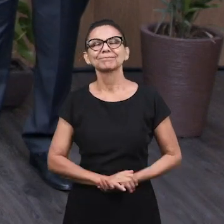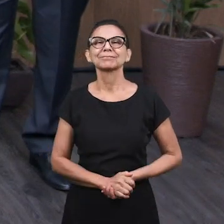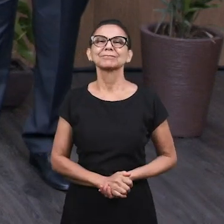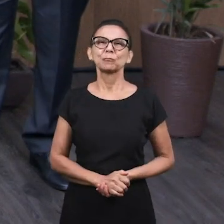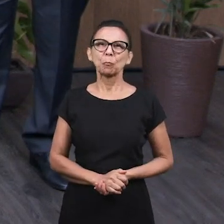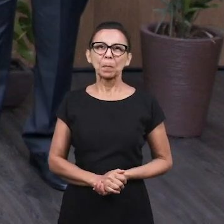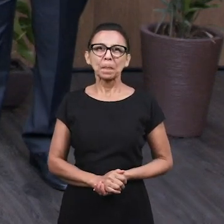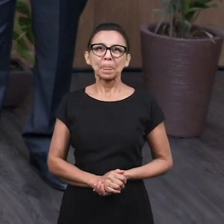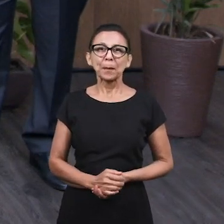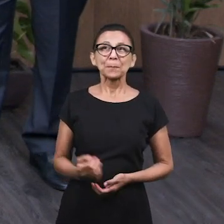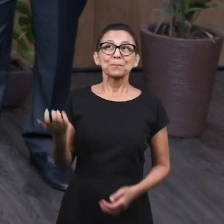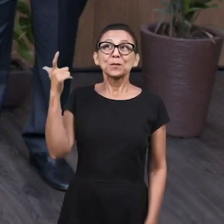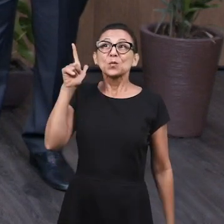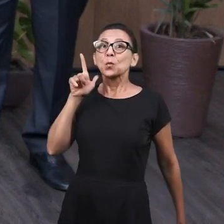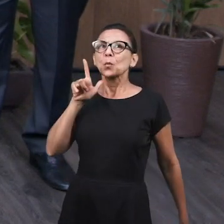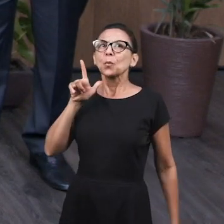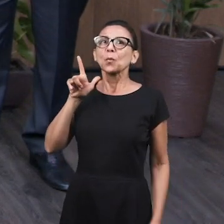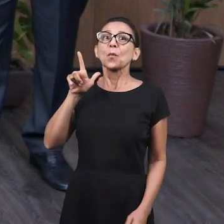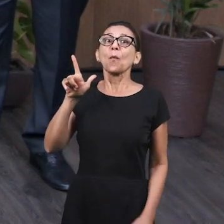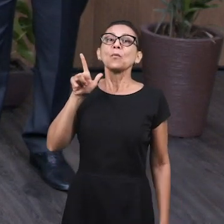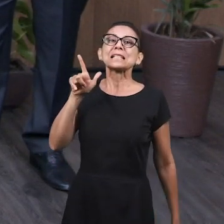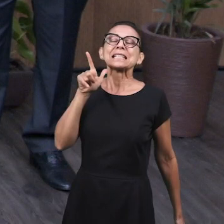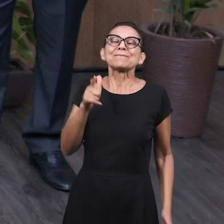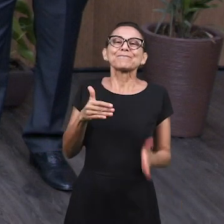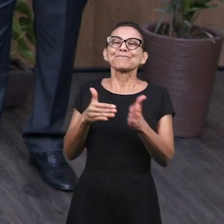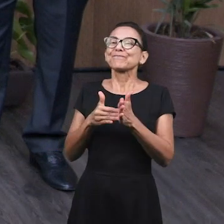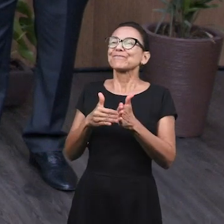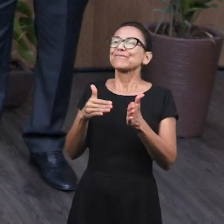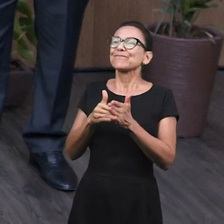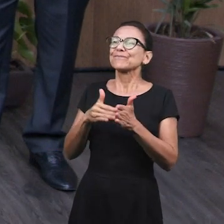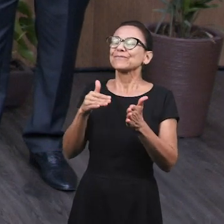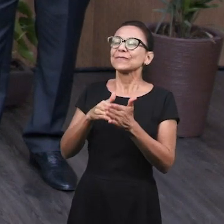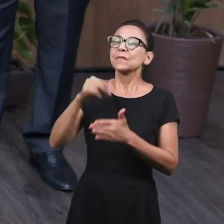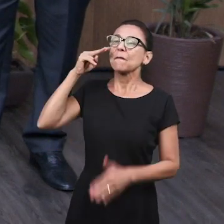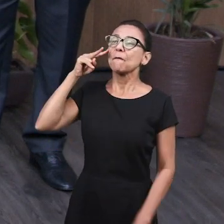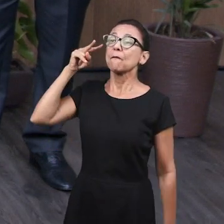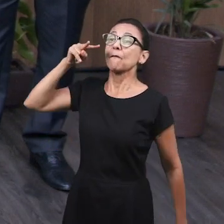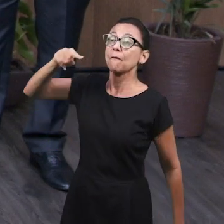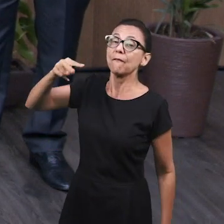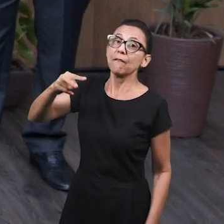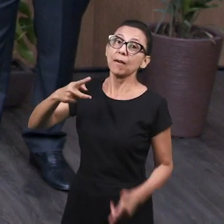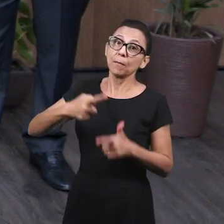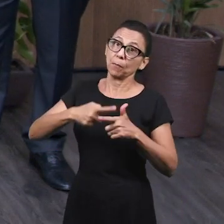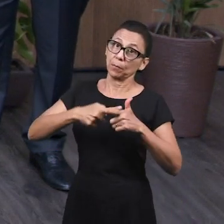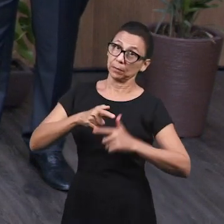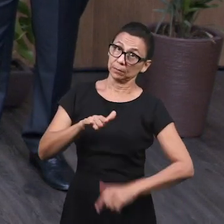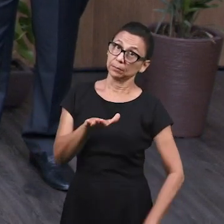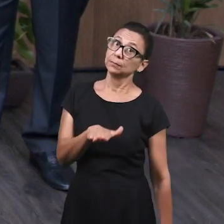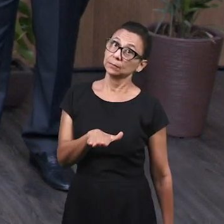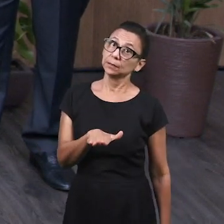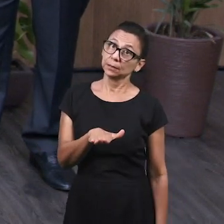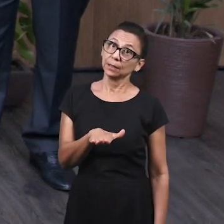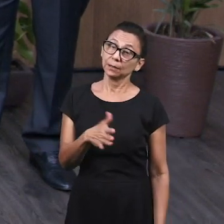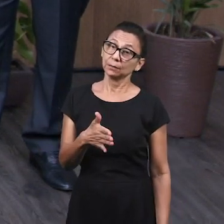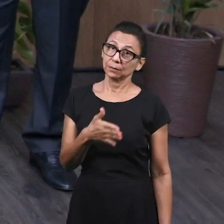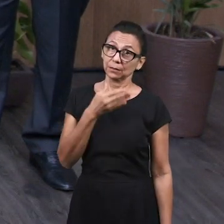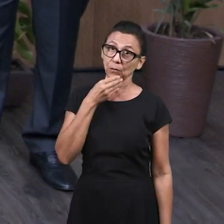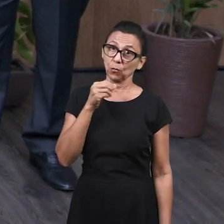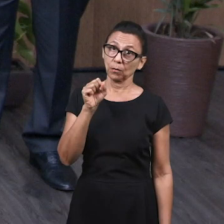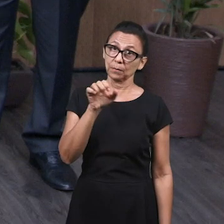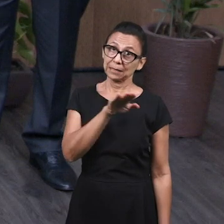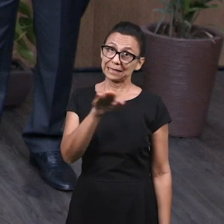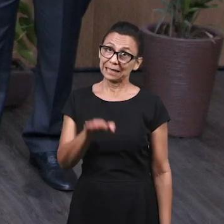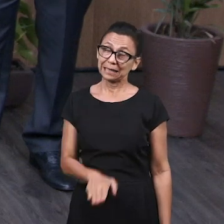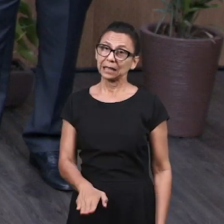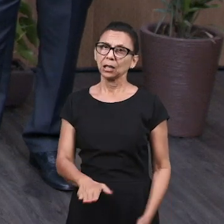puisse supérer cet obstacle, dépasser cet obstacle qui l'empêchait de voir Jésus, Zachée, il